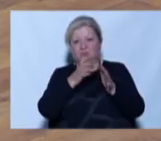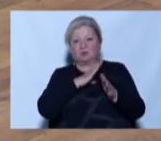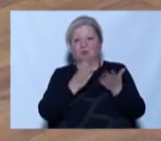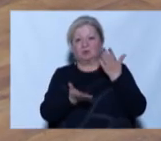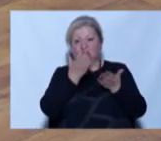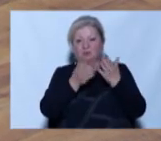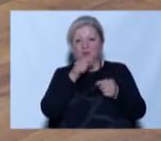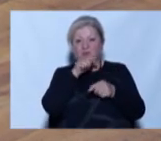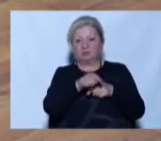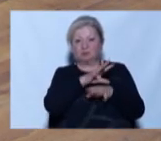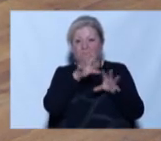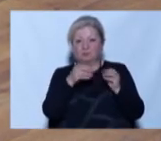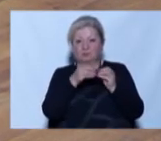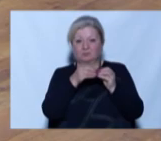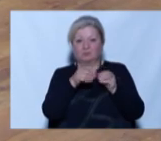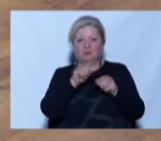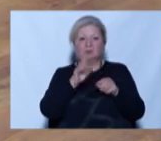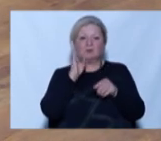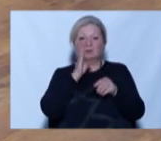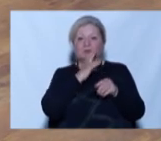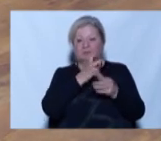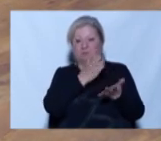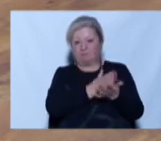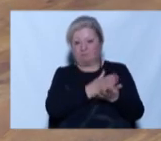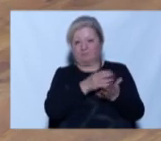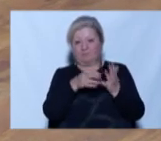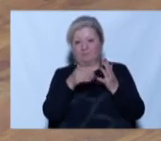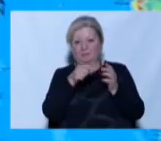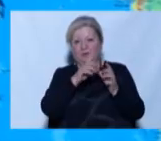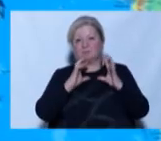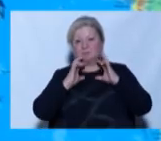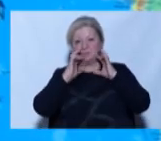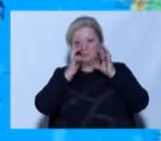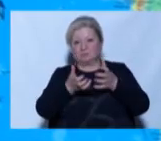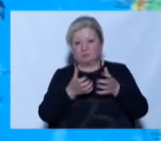ის რესურსი, რაც დედამიწას გააჩნია მსოფლიოში,